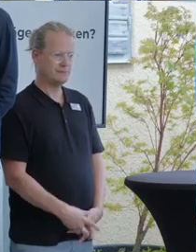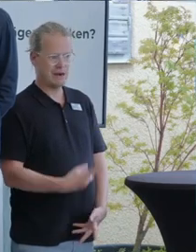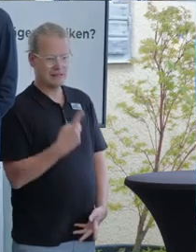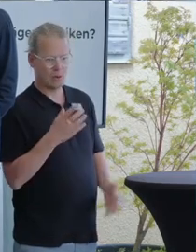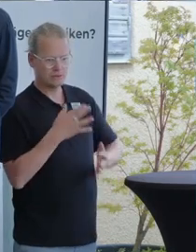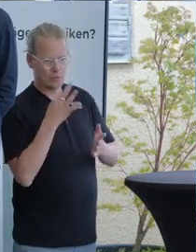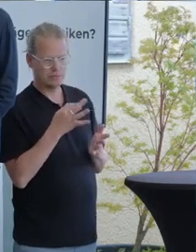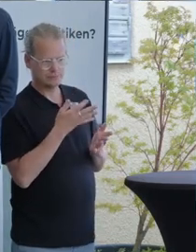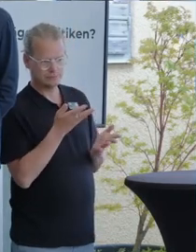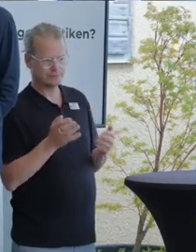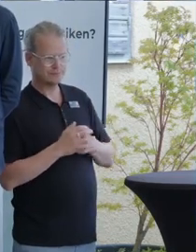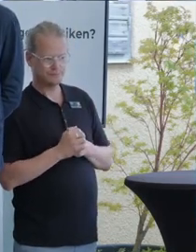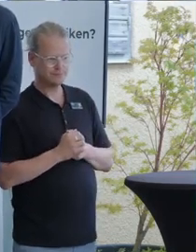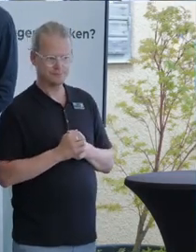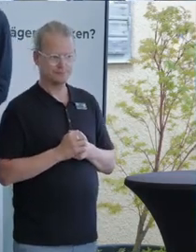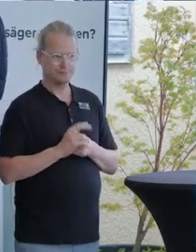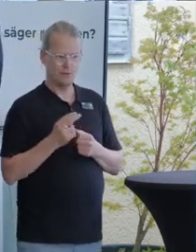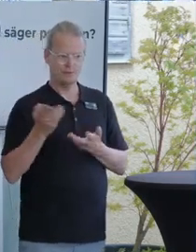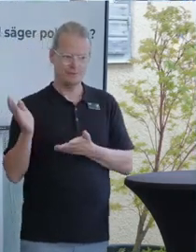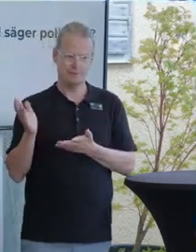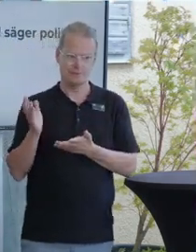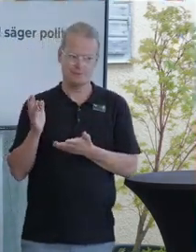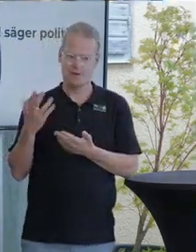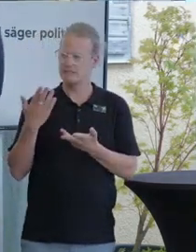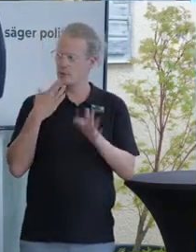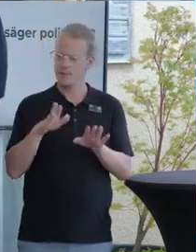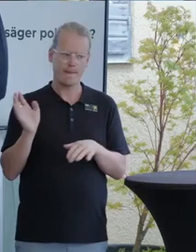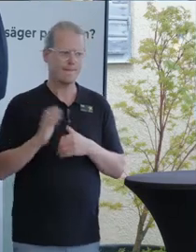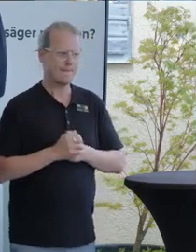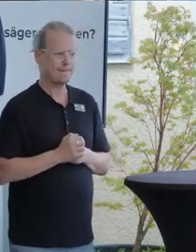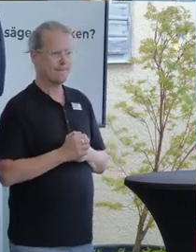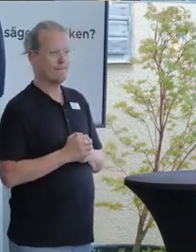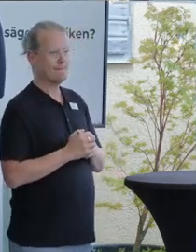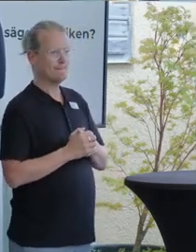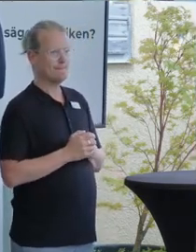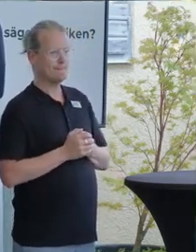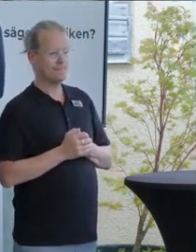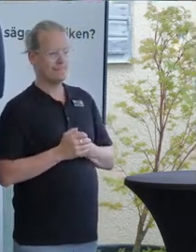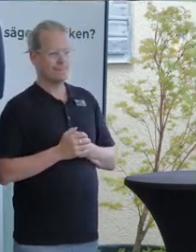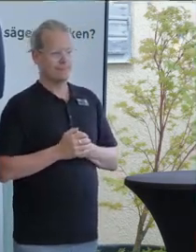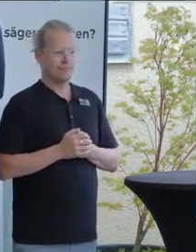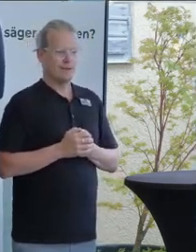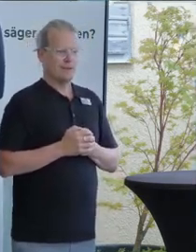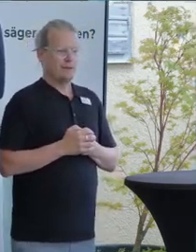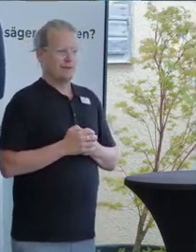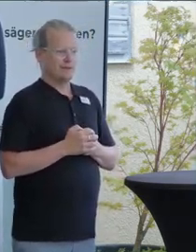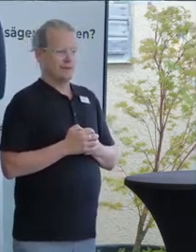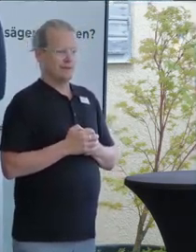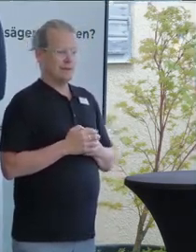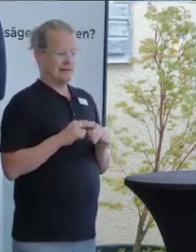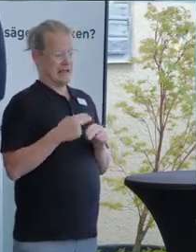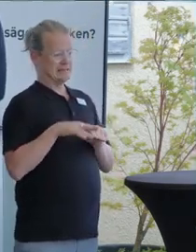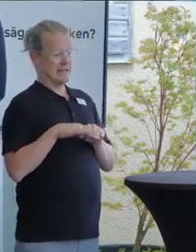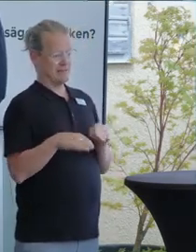Då får ni svara på den och också svara liksom var ska vi, vad är nästa steg tycker ni? Var ska vi gå vidare efter